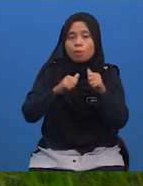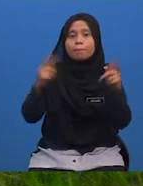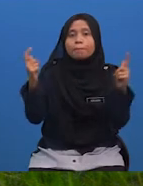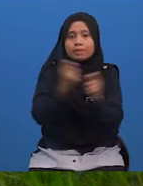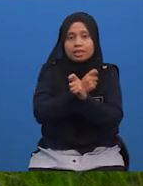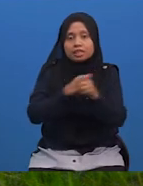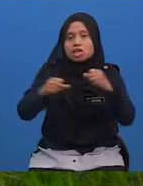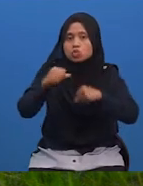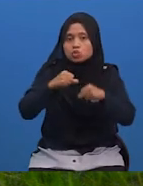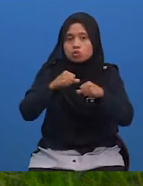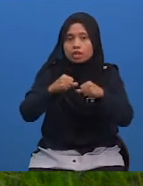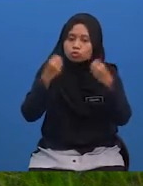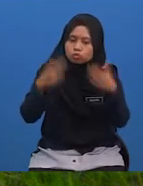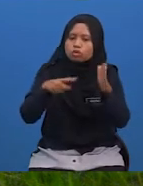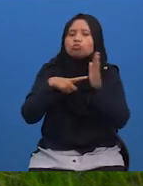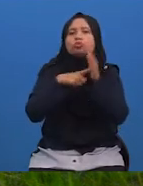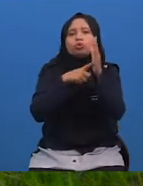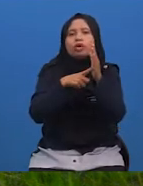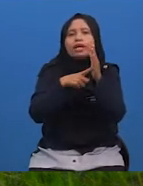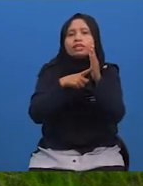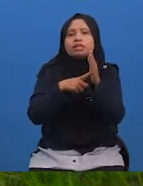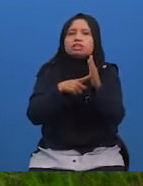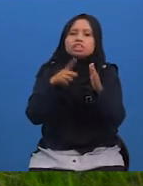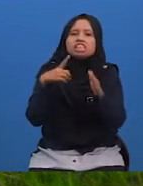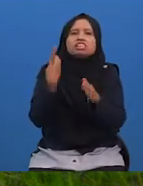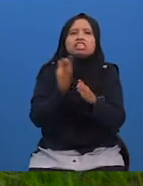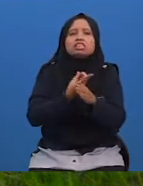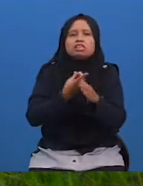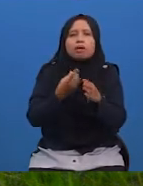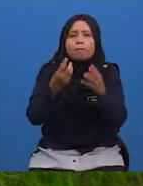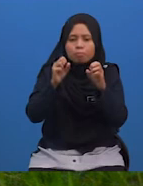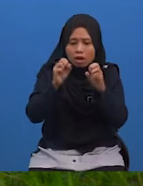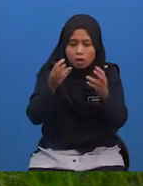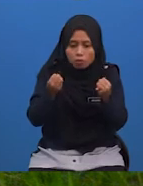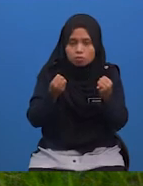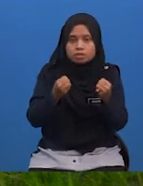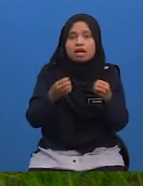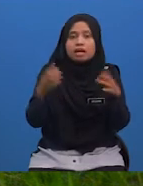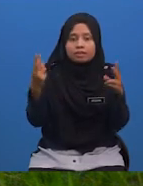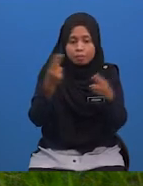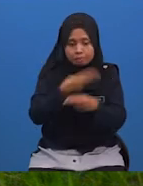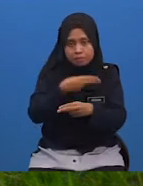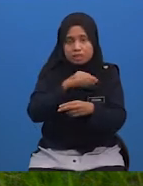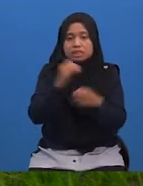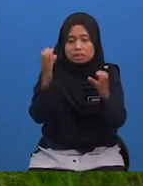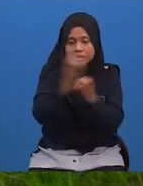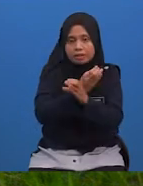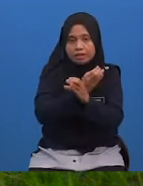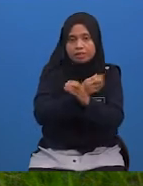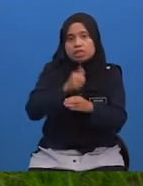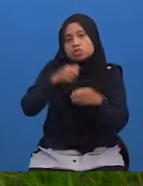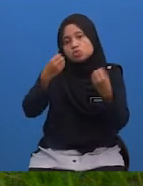sukan sudah menunjukkan bahawa kamu sanggup untuk menghadapi cabaran. Ia